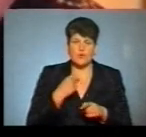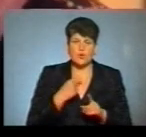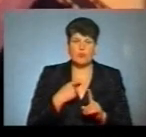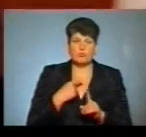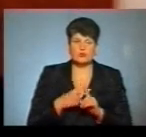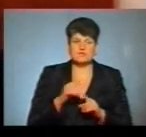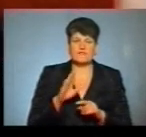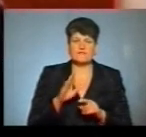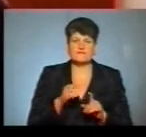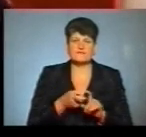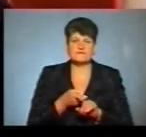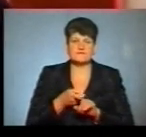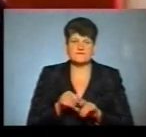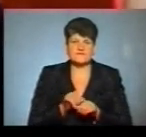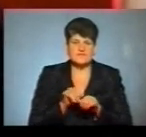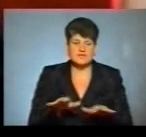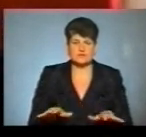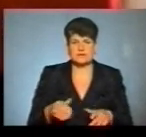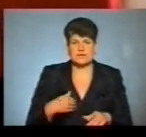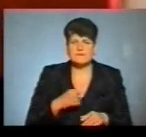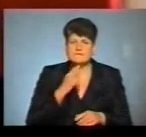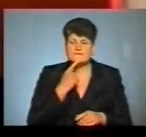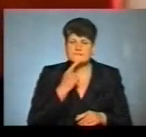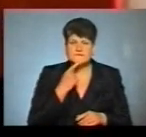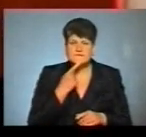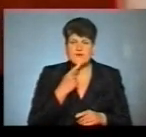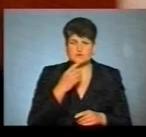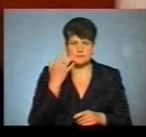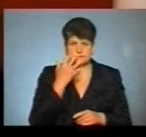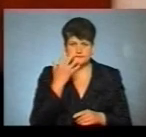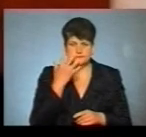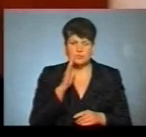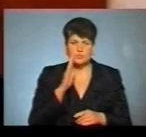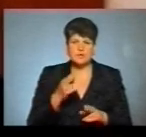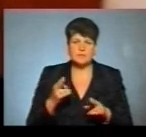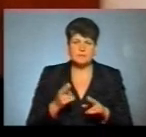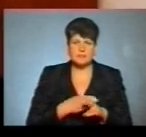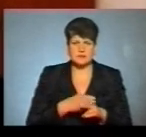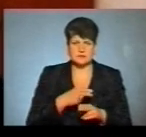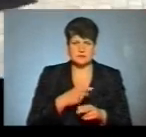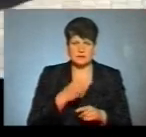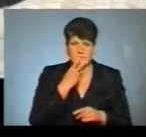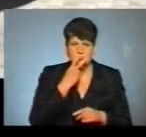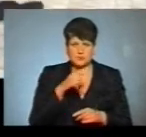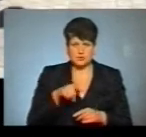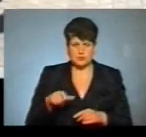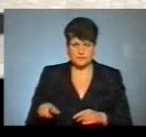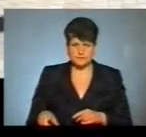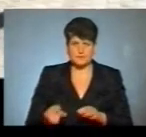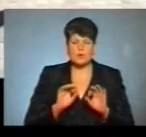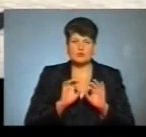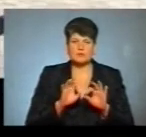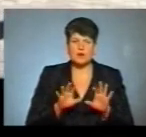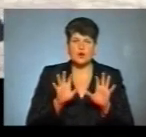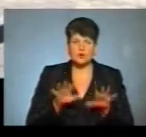плюс вірус. Нам, незрячим, дуже важко обійтися без зрячих людей. Як